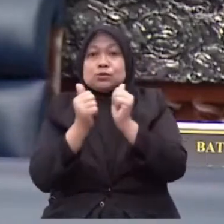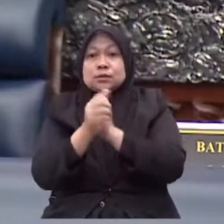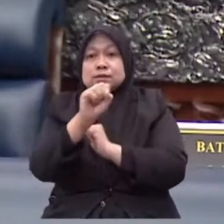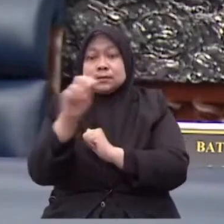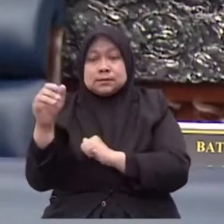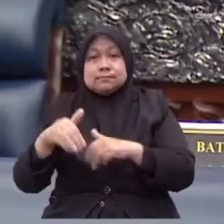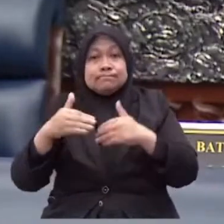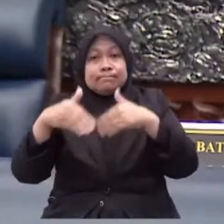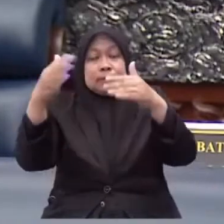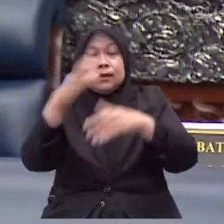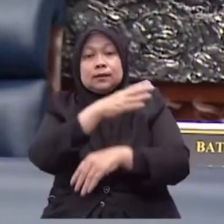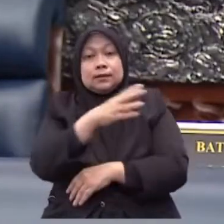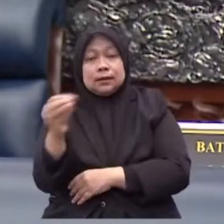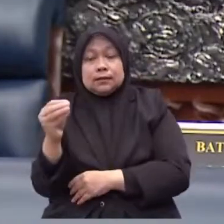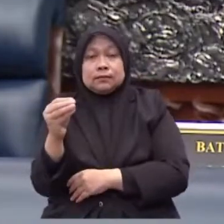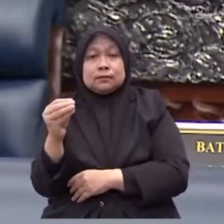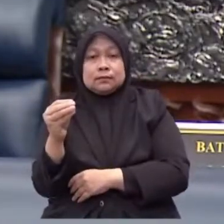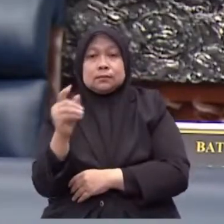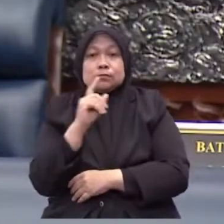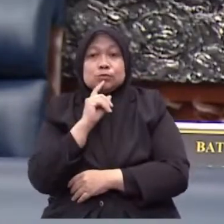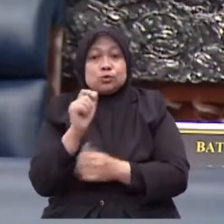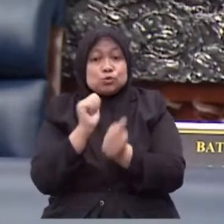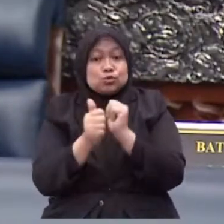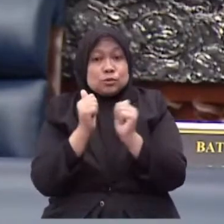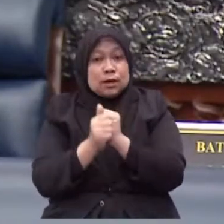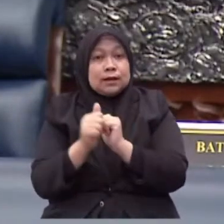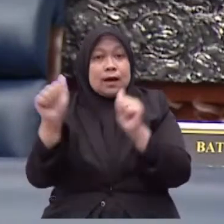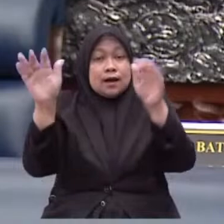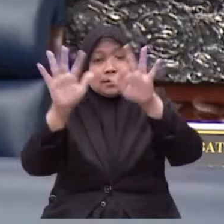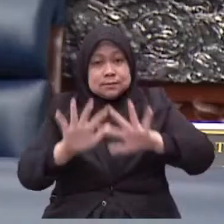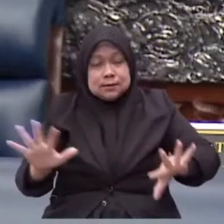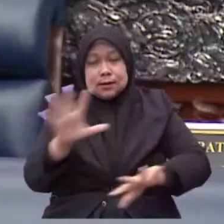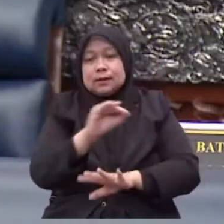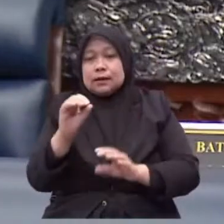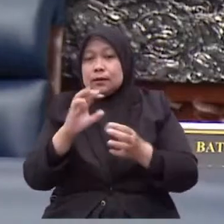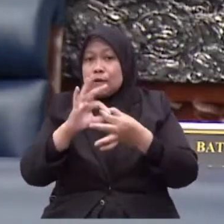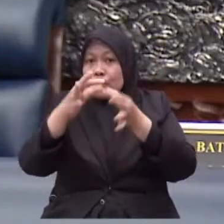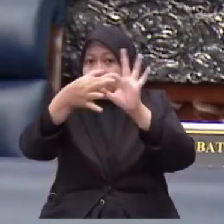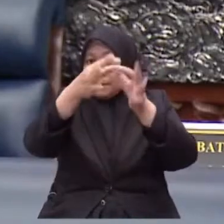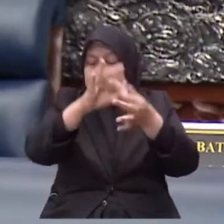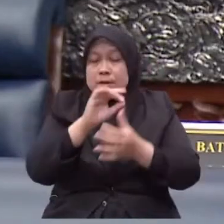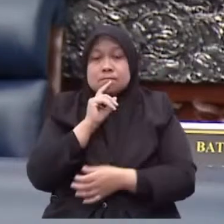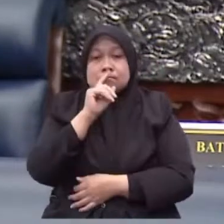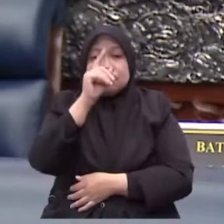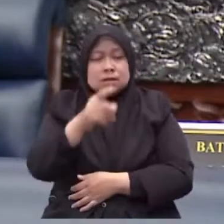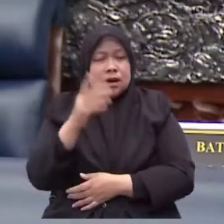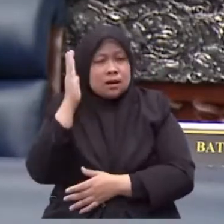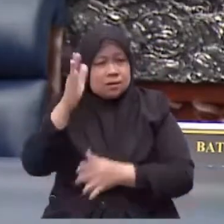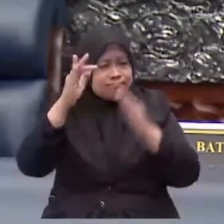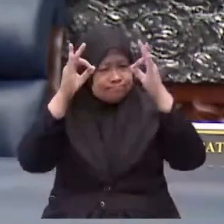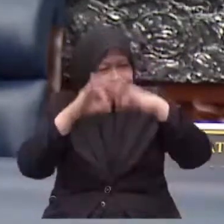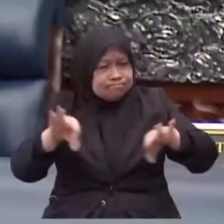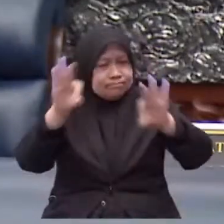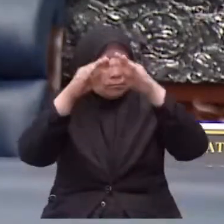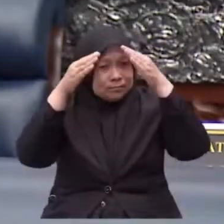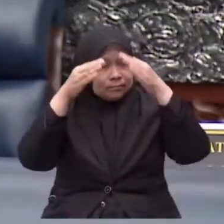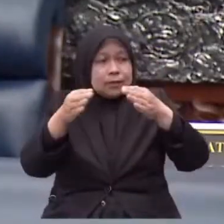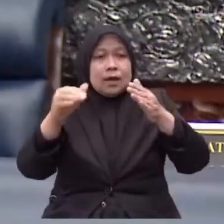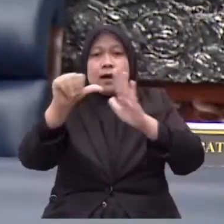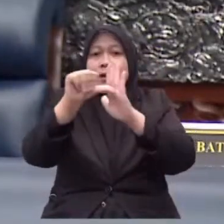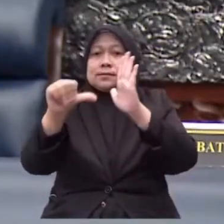seterusnya dan juga untuk sukan Asia dan sukan Olympic antara penekanan yang akan diberikan adalah